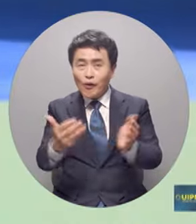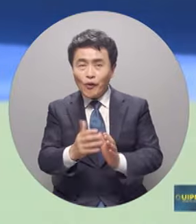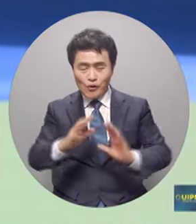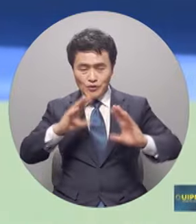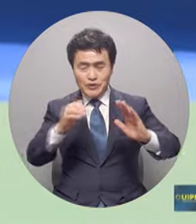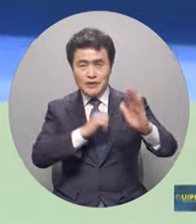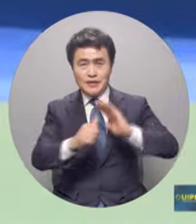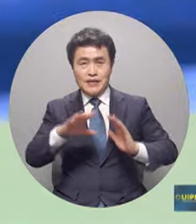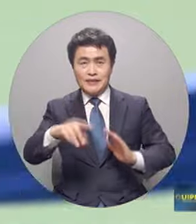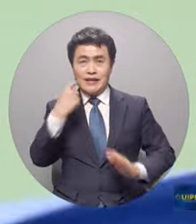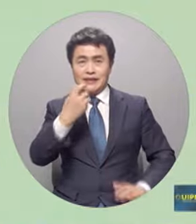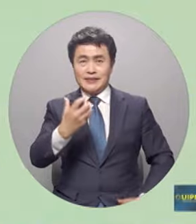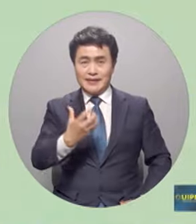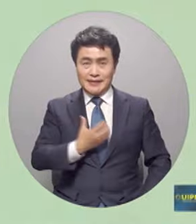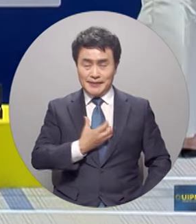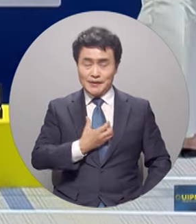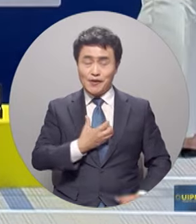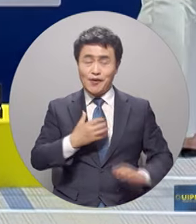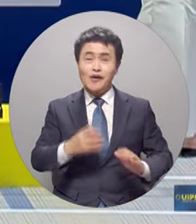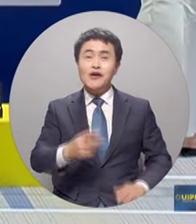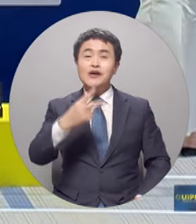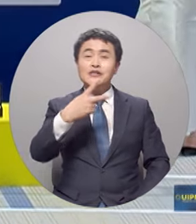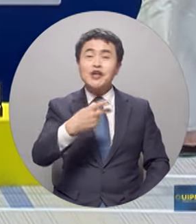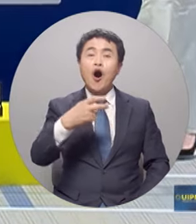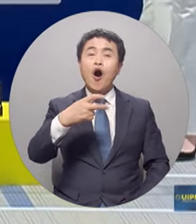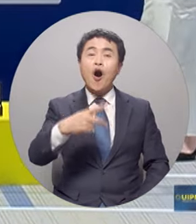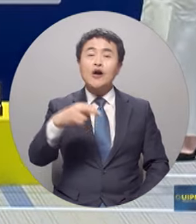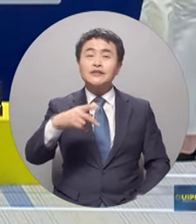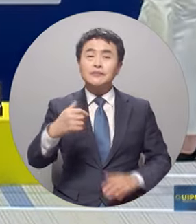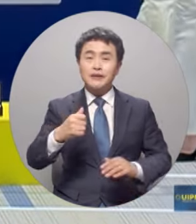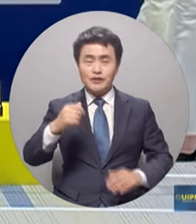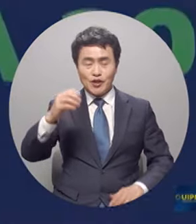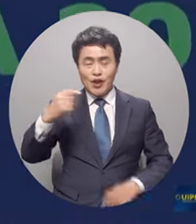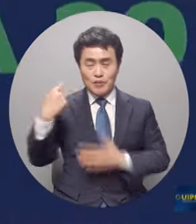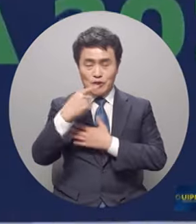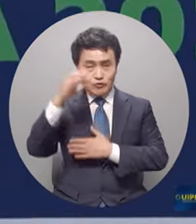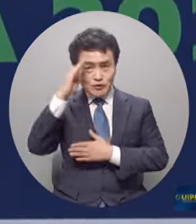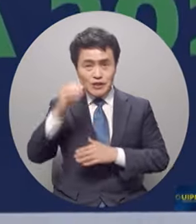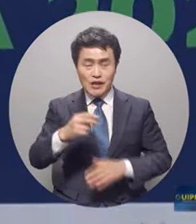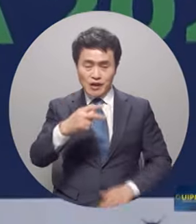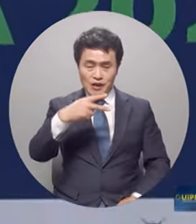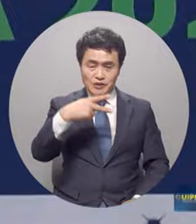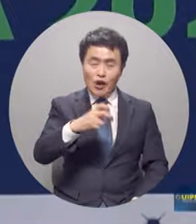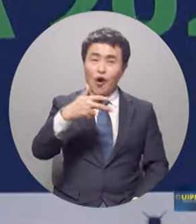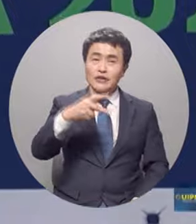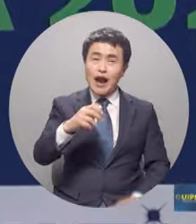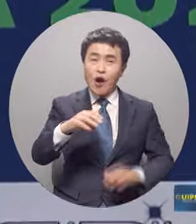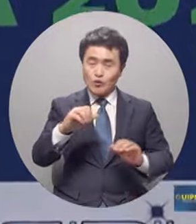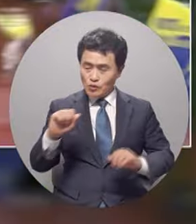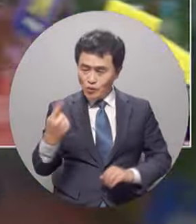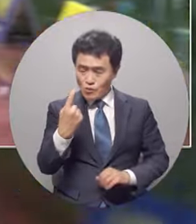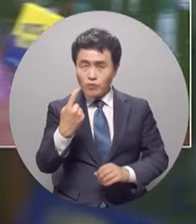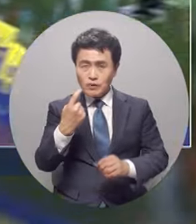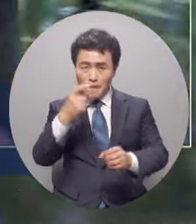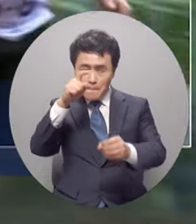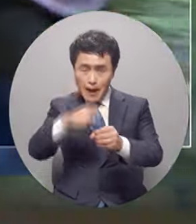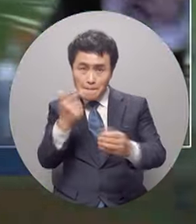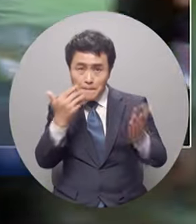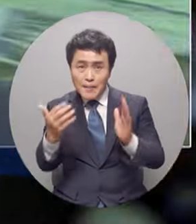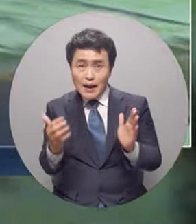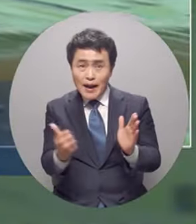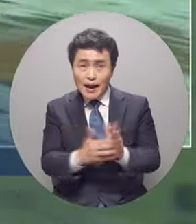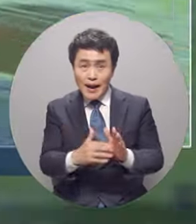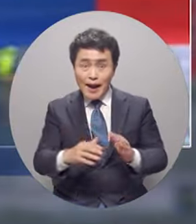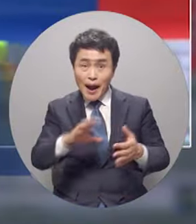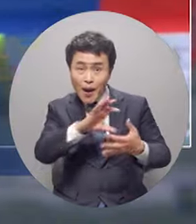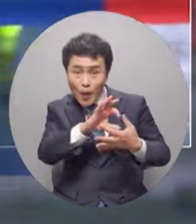첫 금메달을 따낸 신예 성승민과 군인 신분의 서창원 모두 동기부여도 확실합니다. 올림픽 때는 정말